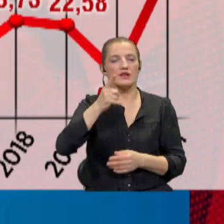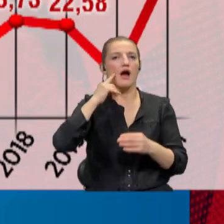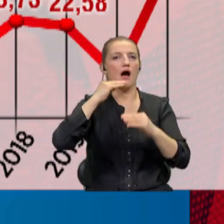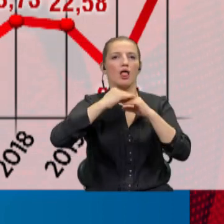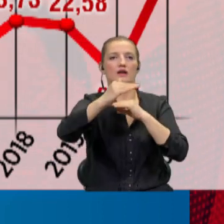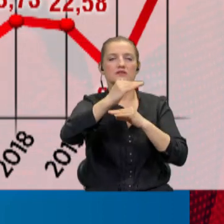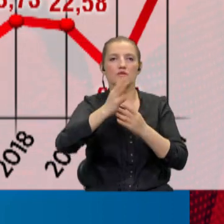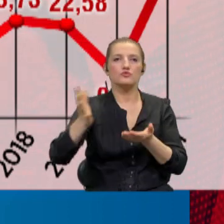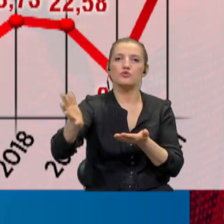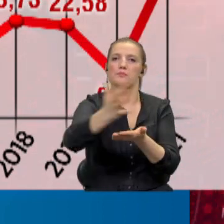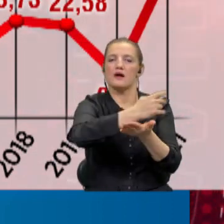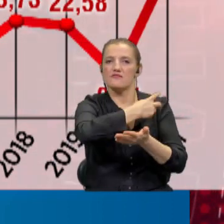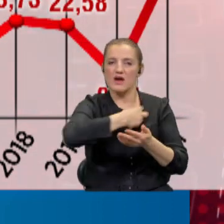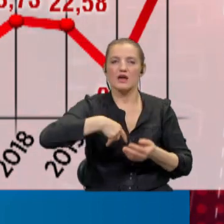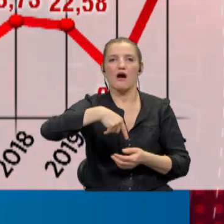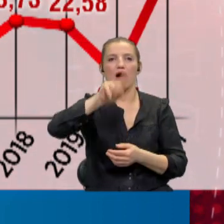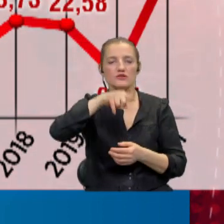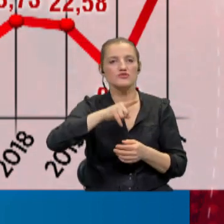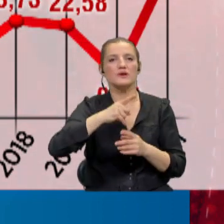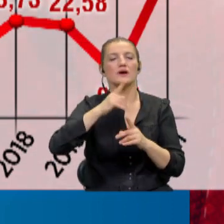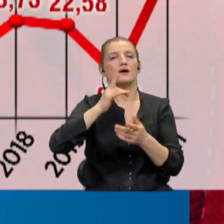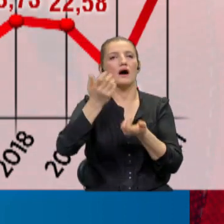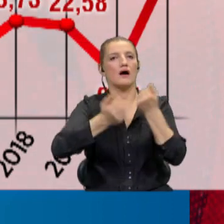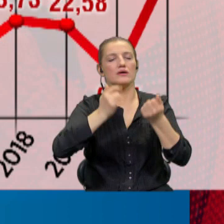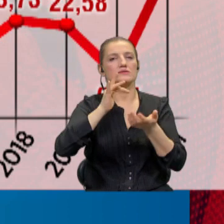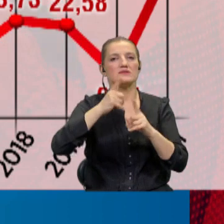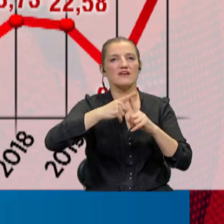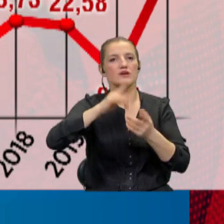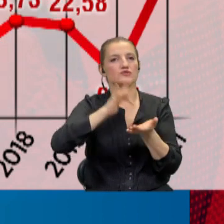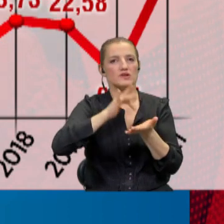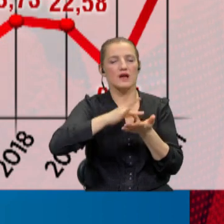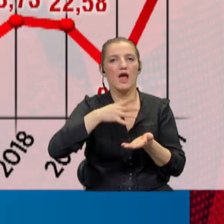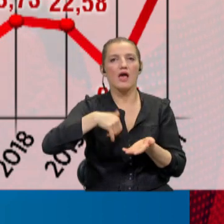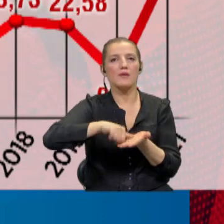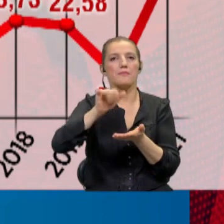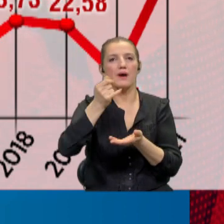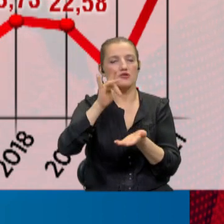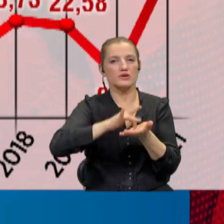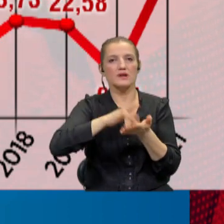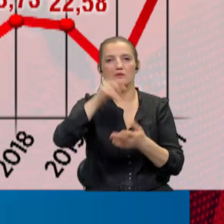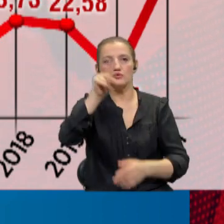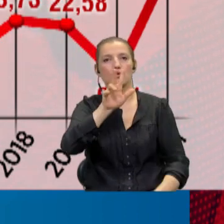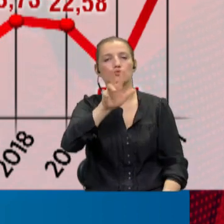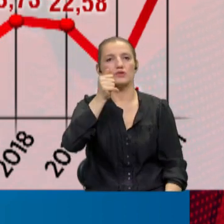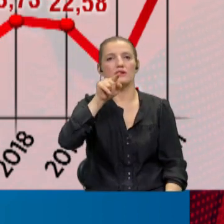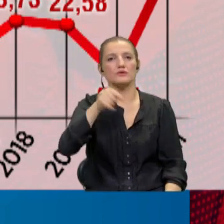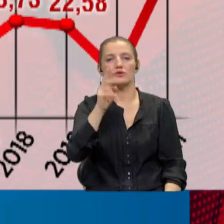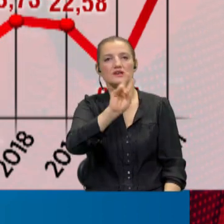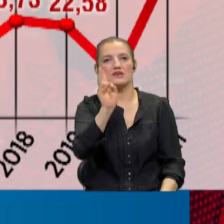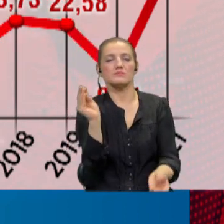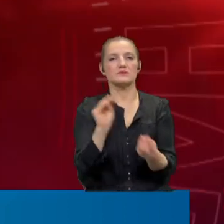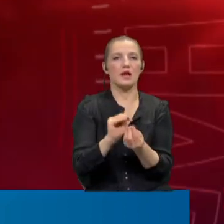halktan topladığı vergi ve harçlarla başla trafik cezası olmak üzere her türlü para cezaları yüzde 36,7